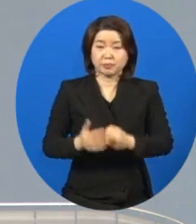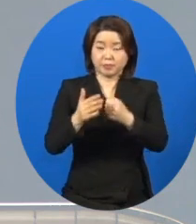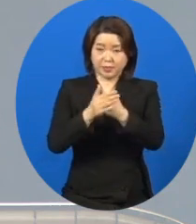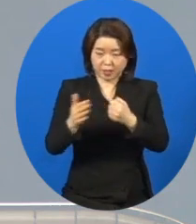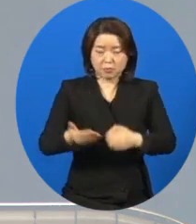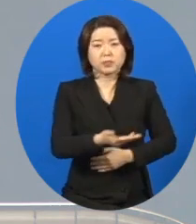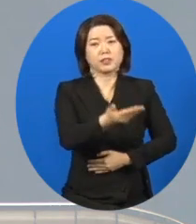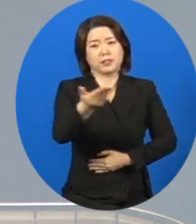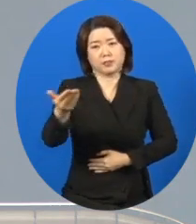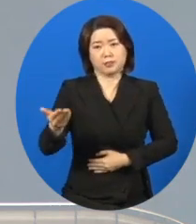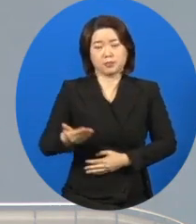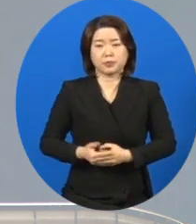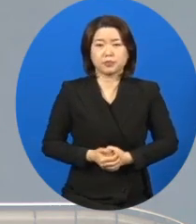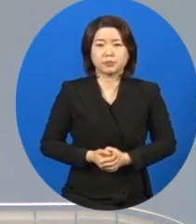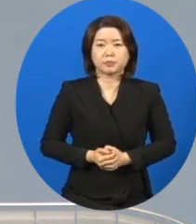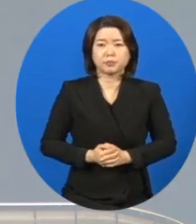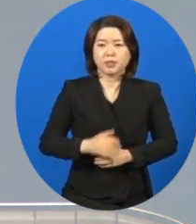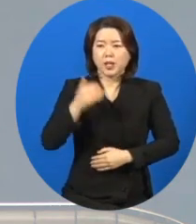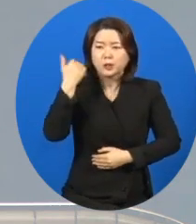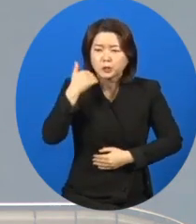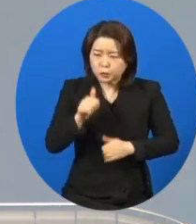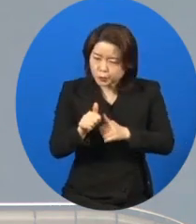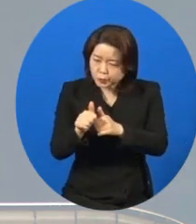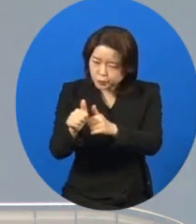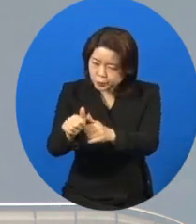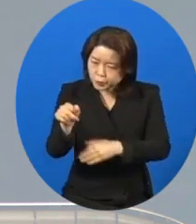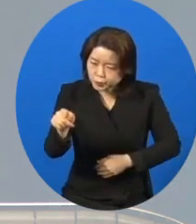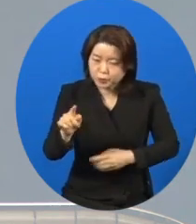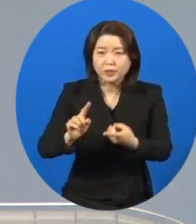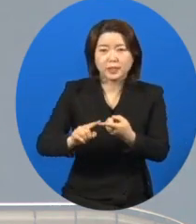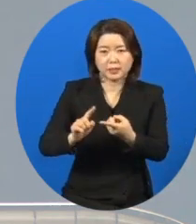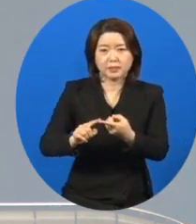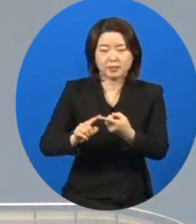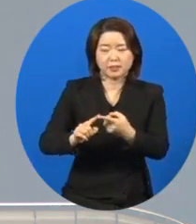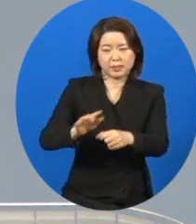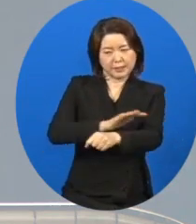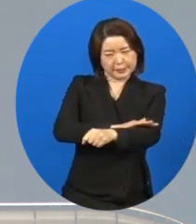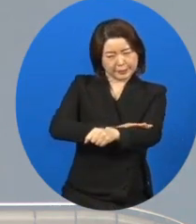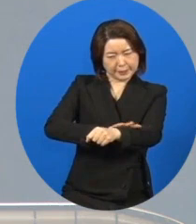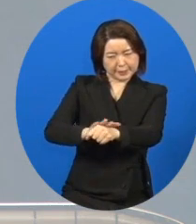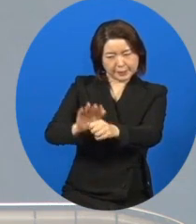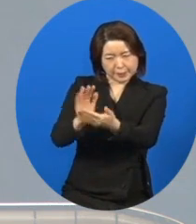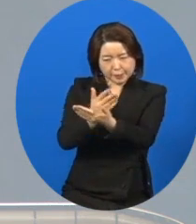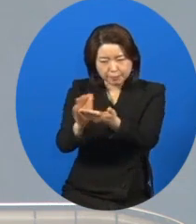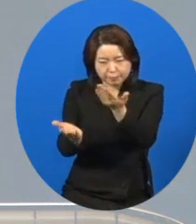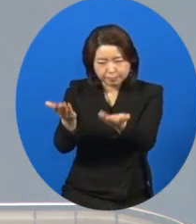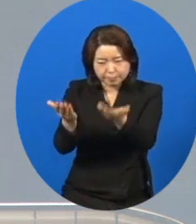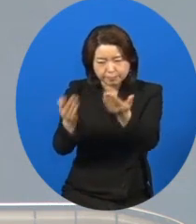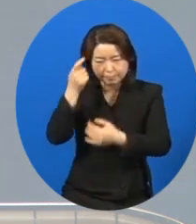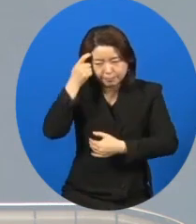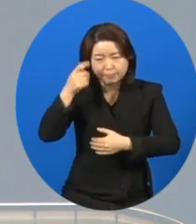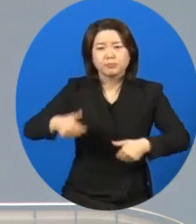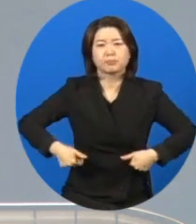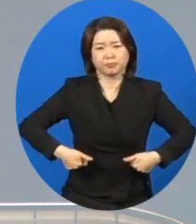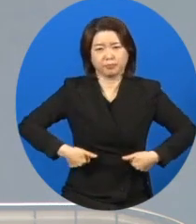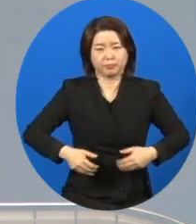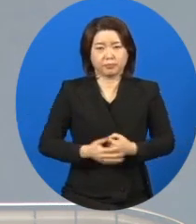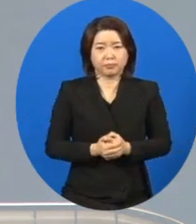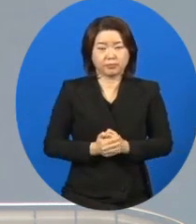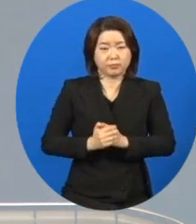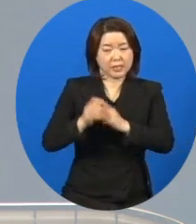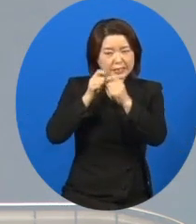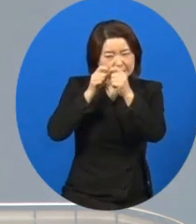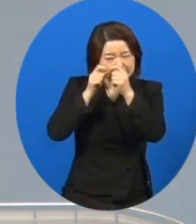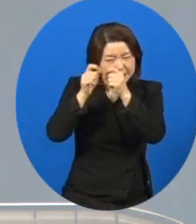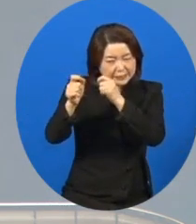그러므로 여러분, 누구를 따를 것인지를 잘 분별해야 합니다. 사기꾼 같은